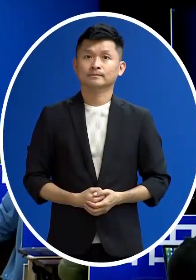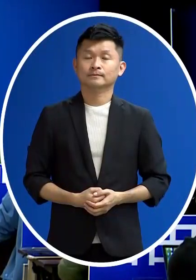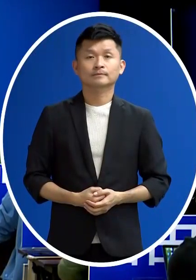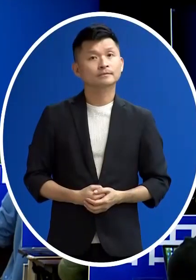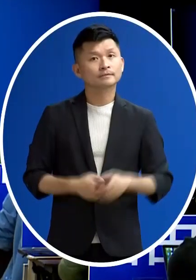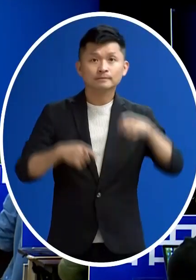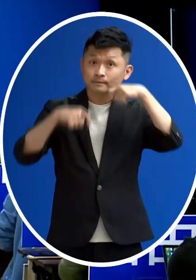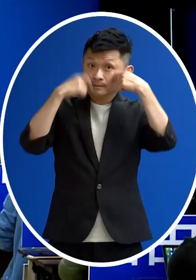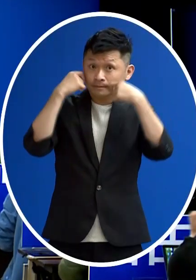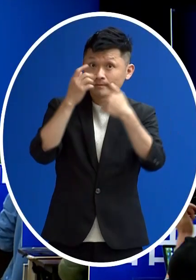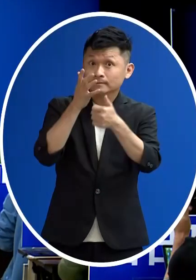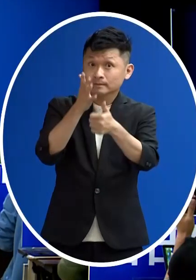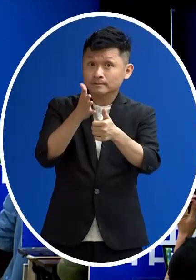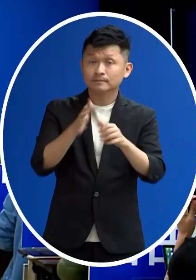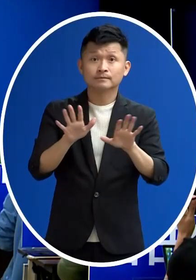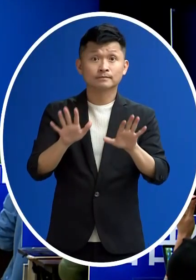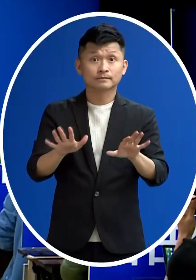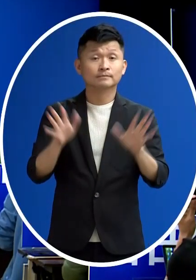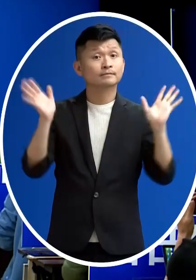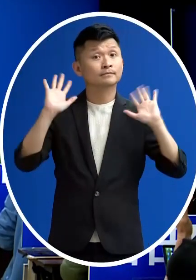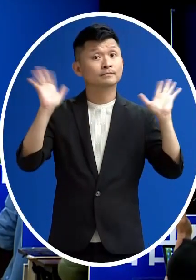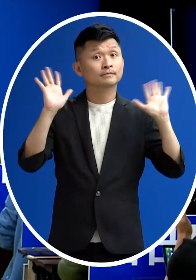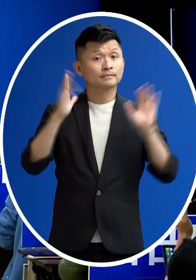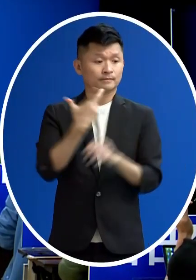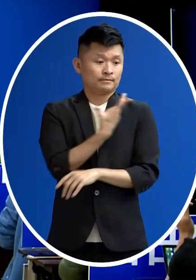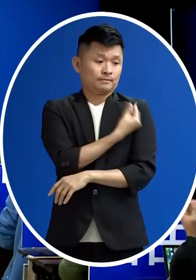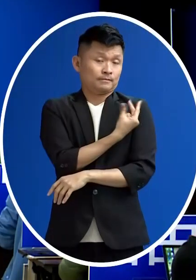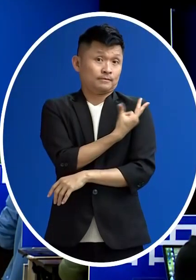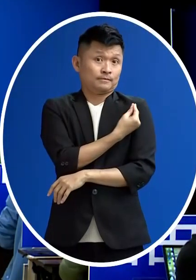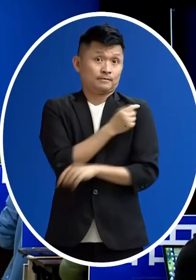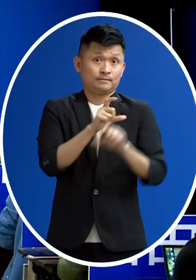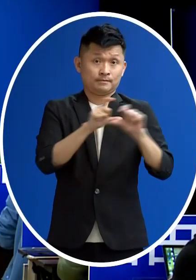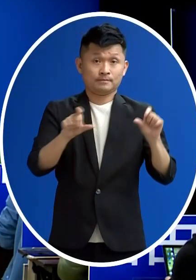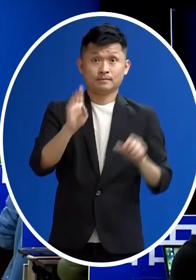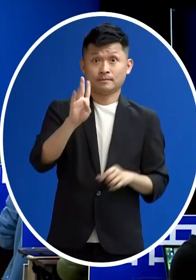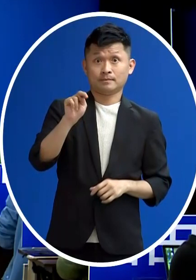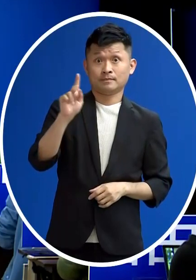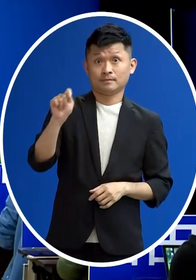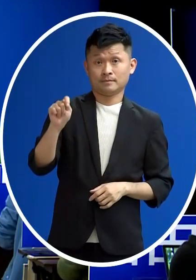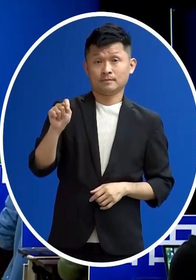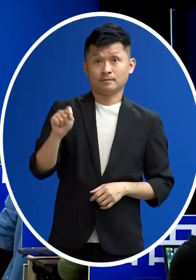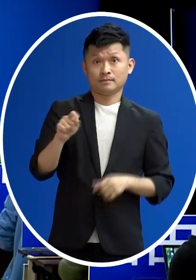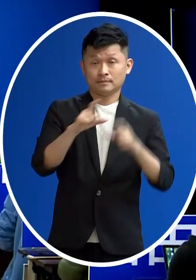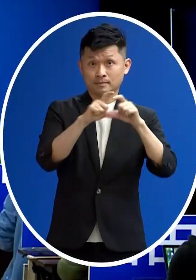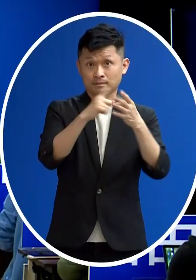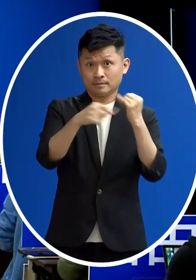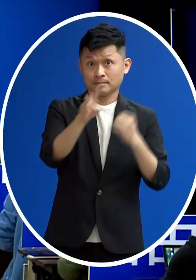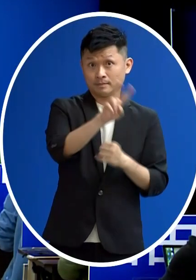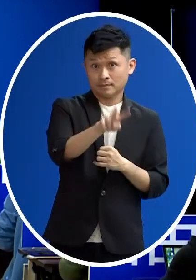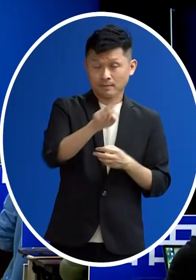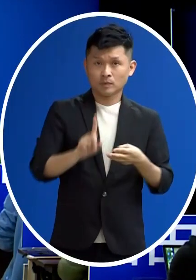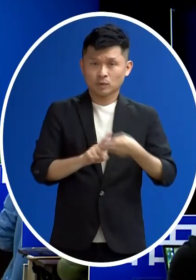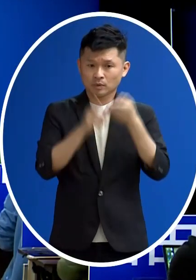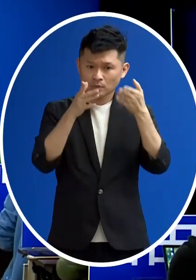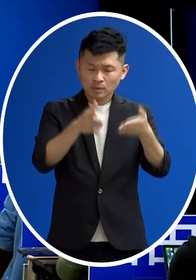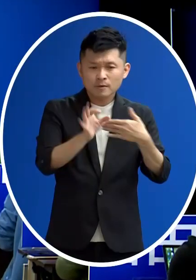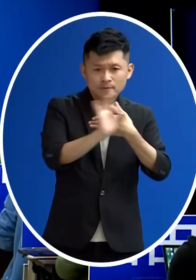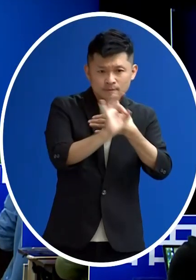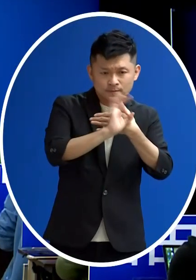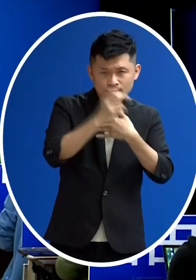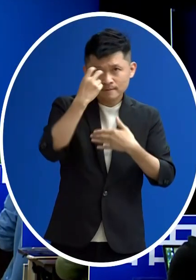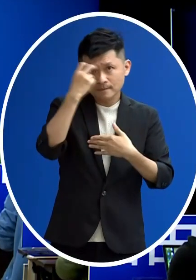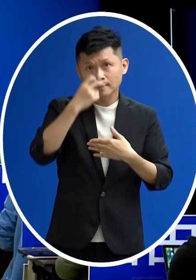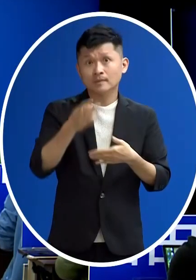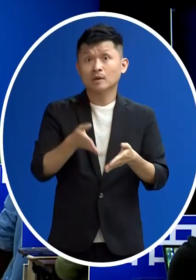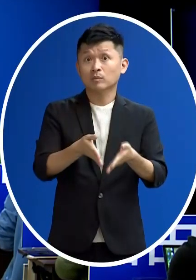主管想请教说，今天有那个儿童疫苗 BNT， 那一共有2000剂，主要是用于检测跟实验用的。那